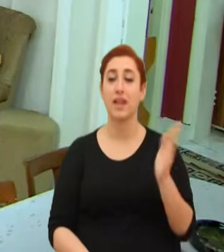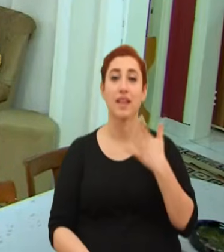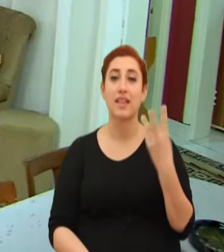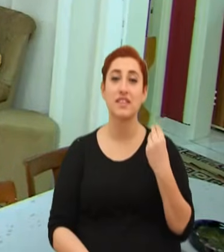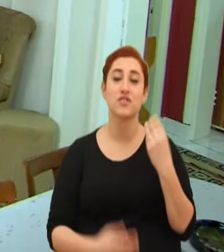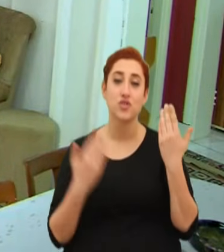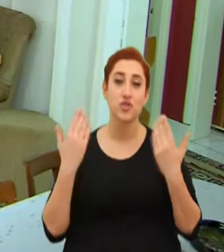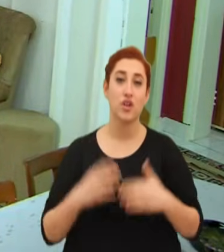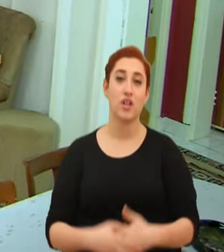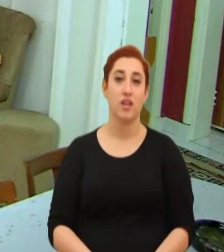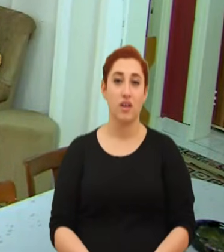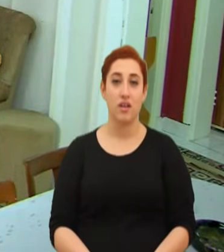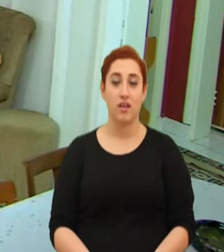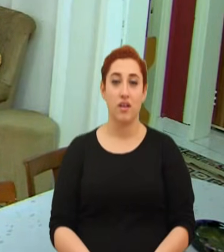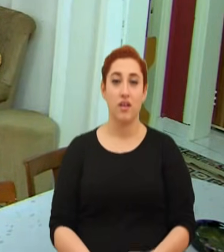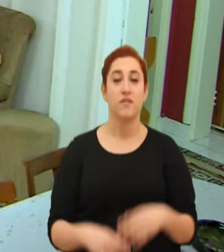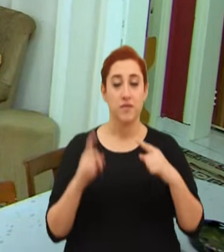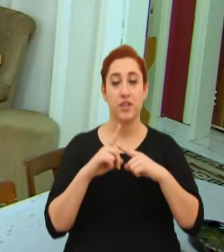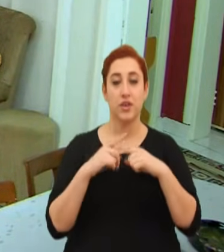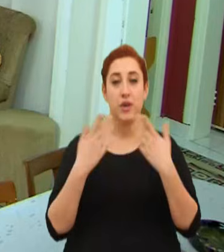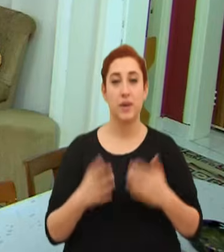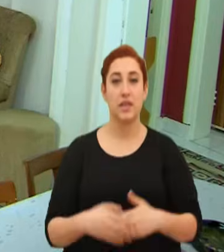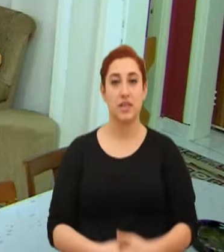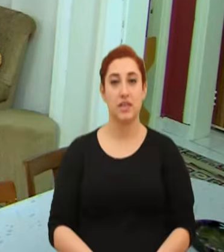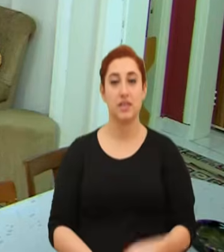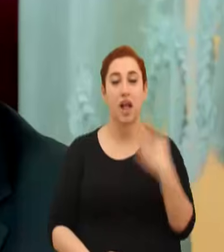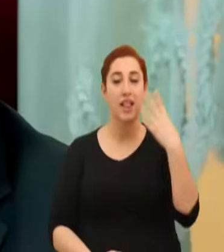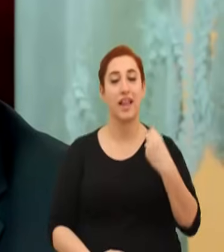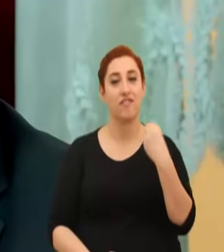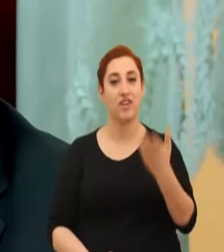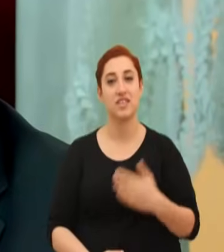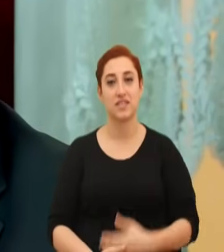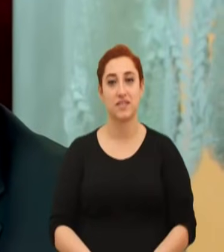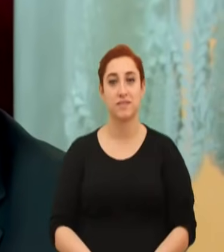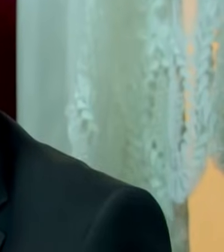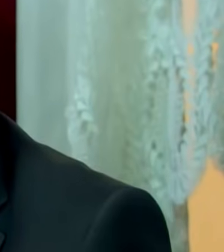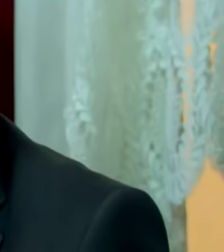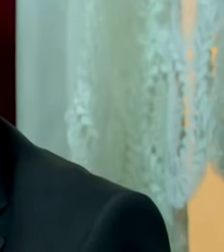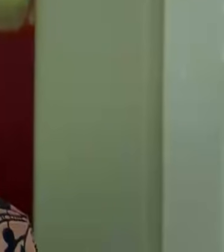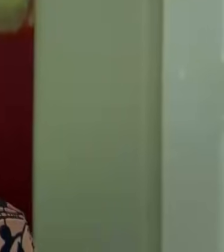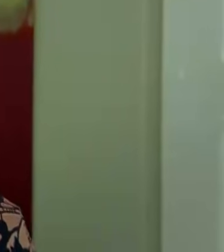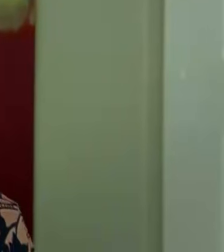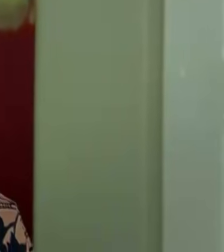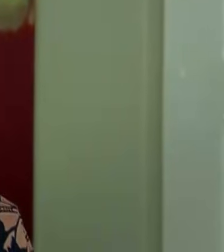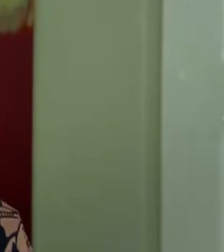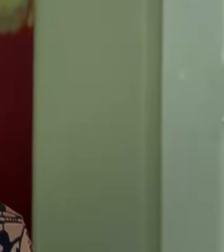Daha nasılsınız inşallah? Teşekkür ederiz. Allah iyilik versin. Nurhan mahcup, Sevim tavırlı.